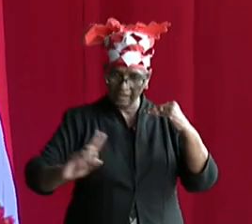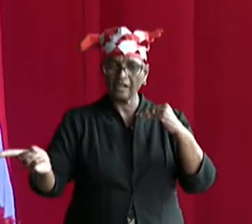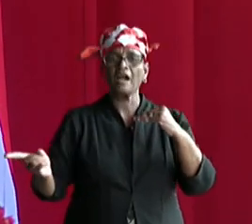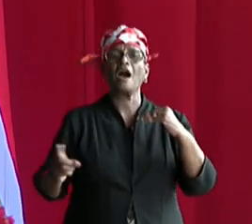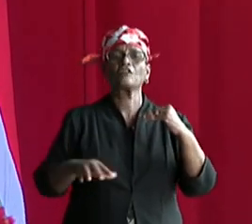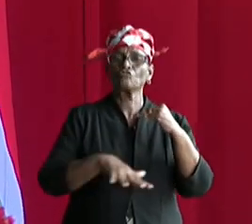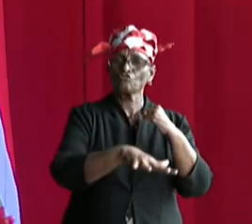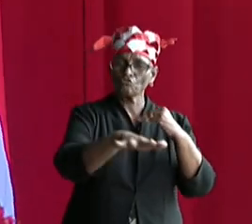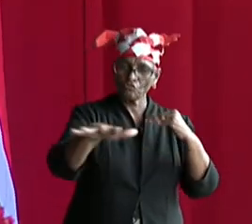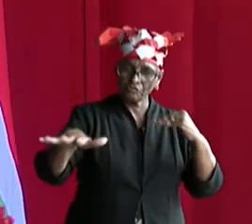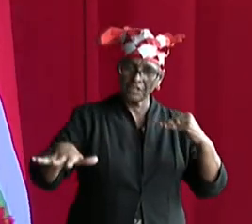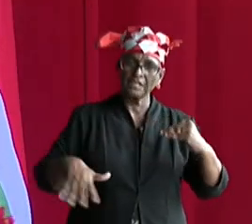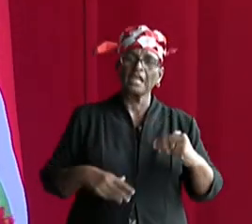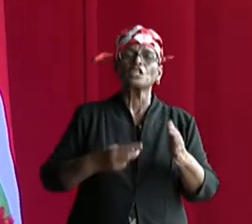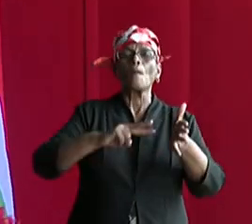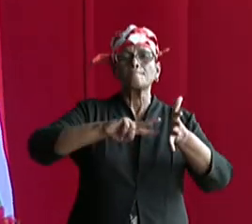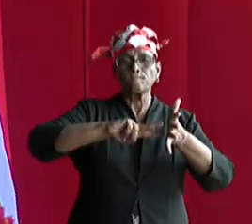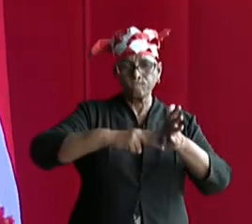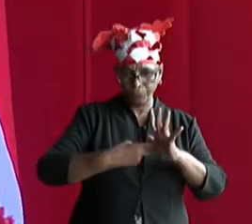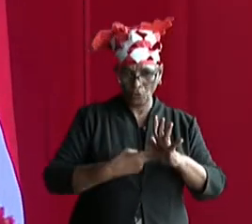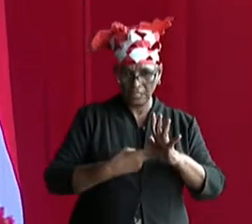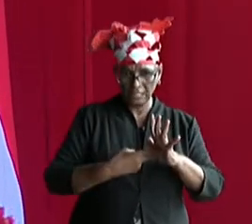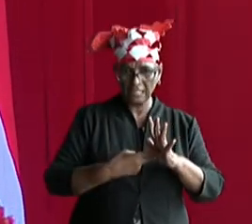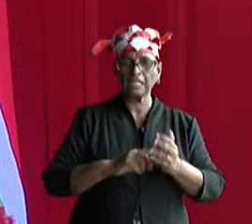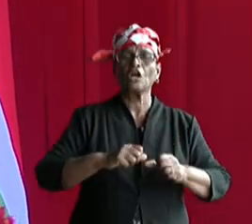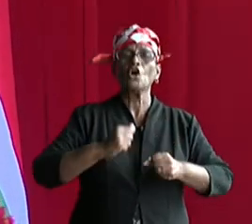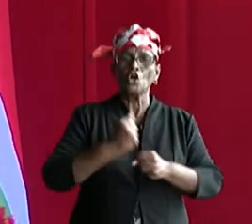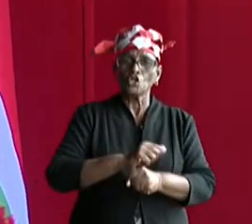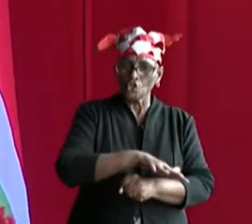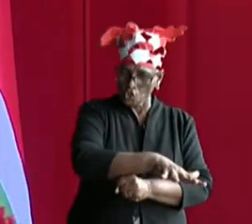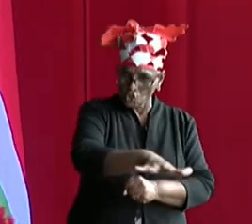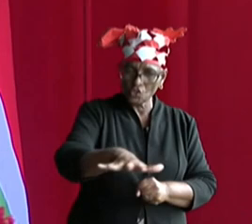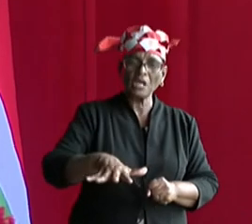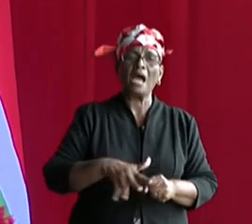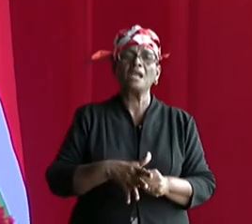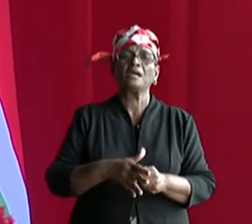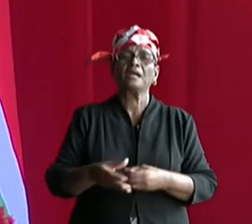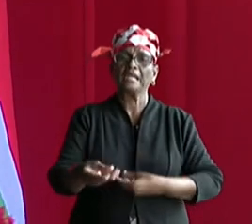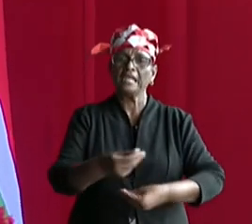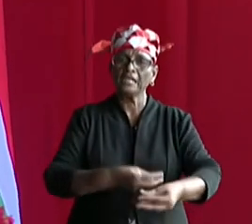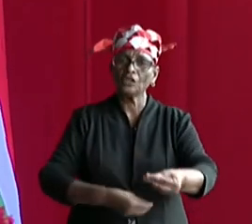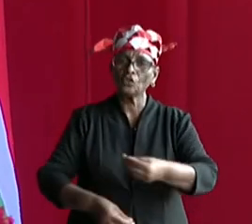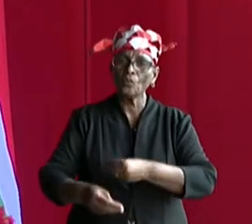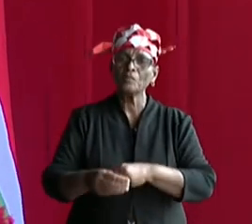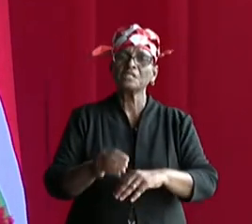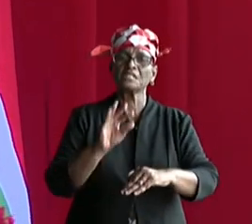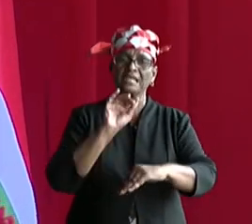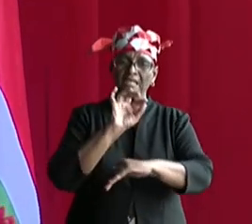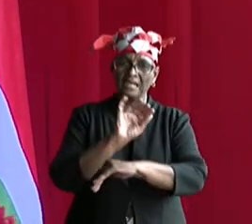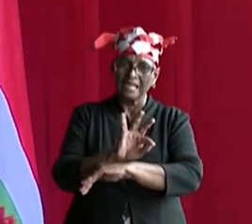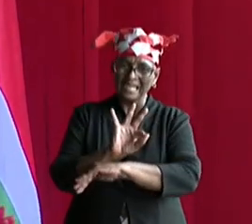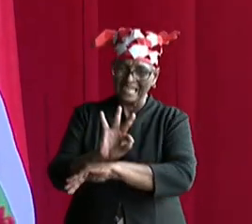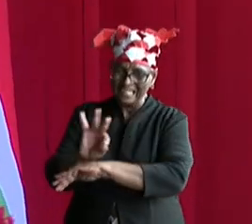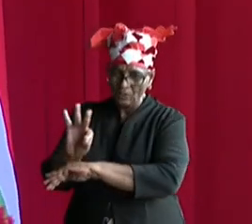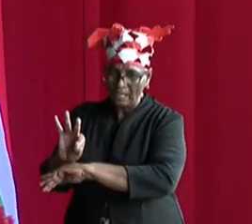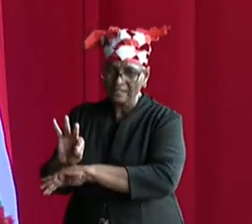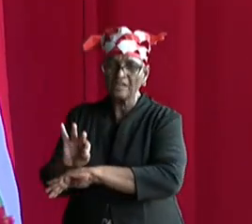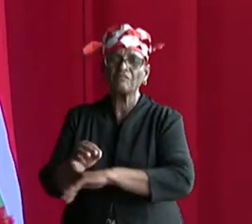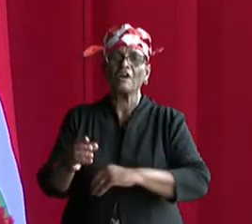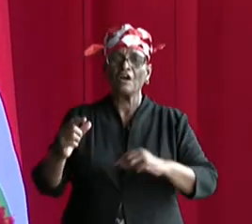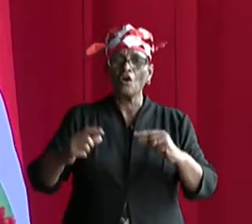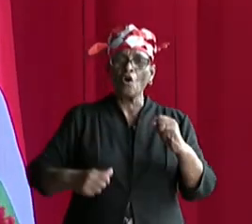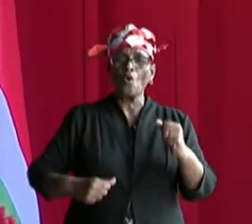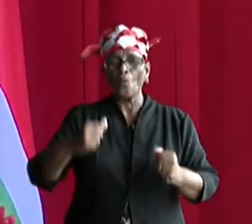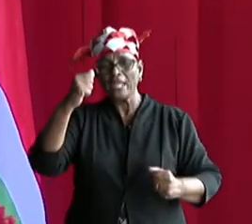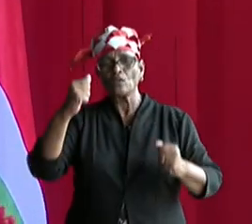soevereiniteit een politieke, een sociale, economische, een educatieve win-win relatie